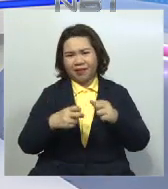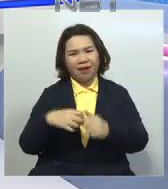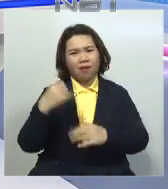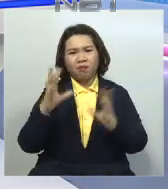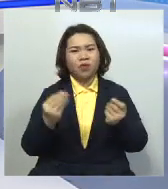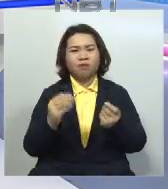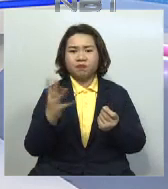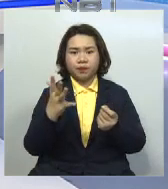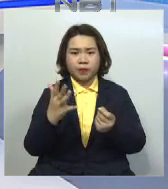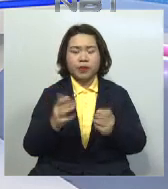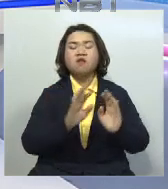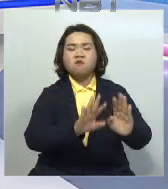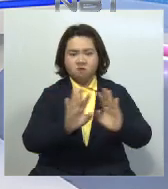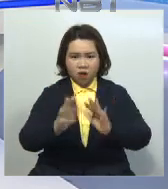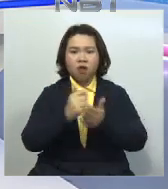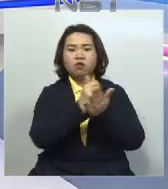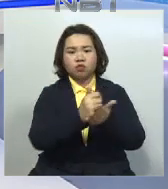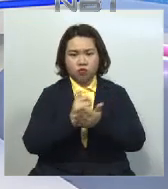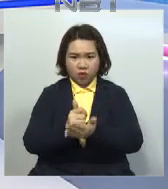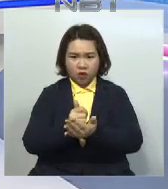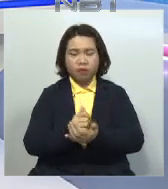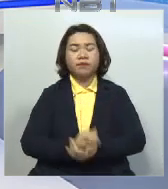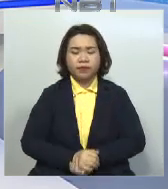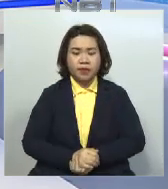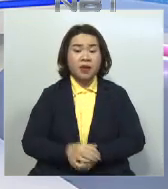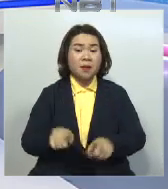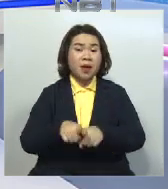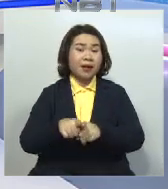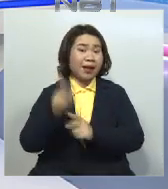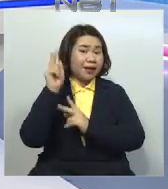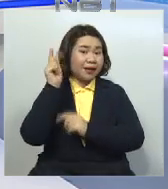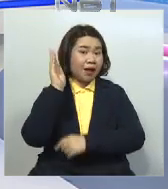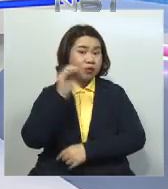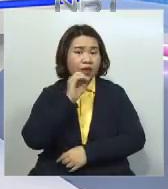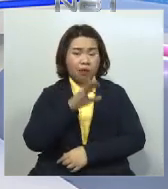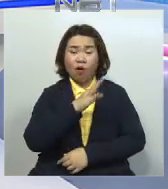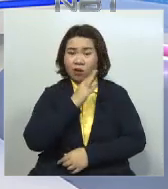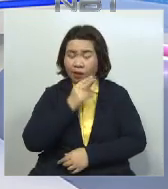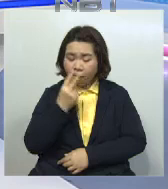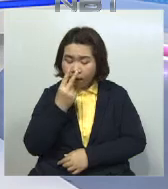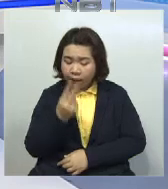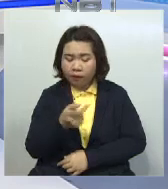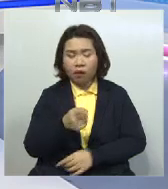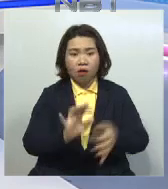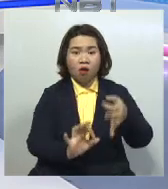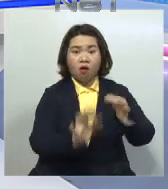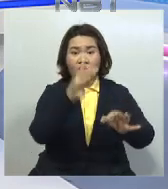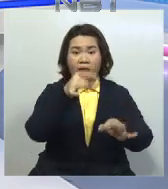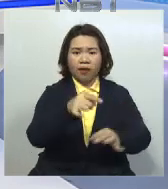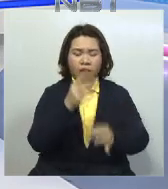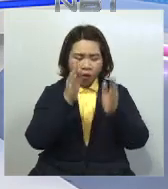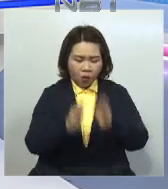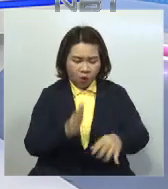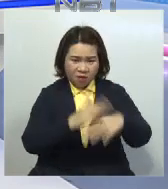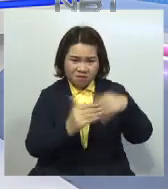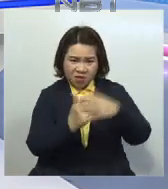ไม่จบสิ้นนะคะก็ต้องช่วยกันแล้วก็อย่างที่เมื่อสักครู่คุณสุพนันท์บอกไปว่าถ้าเจอ ครับ ถ้าไปพบเห็นไฟป่าหรือว่าพบเห็นค